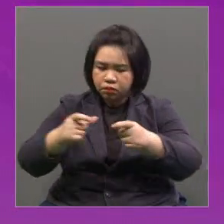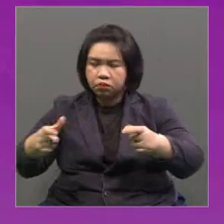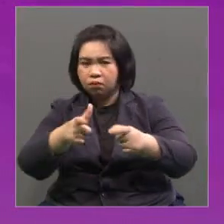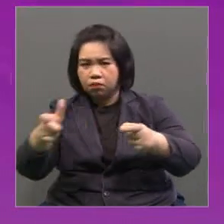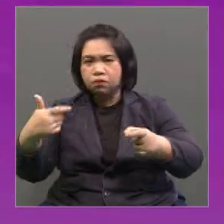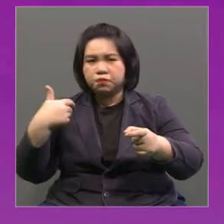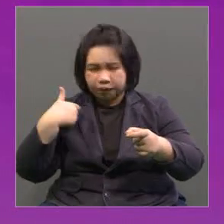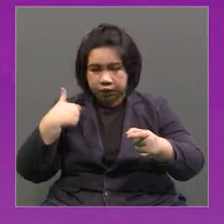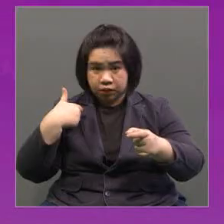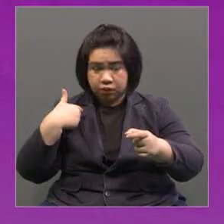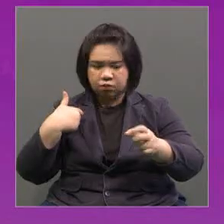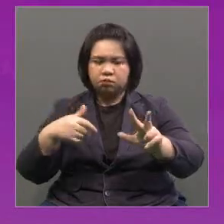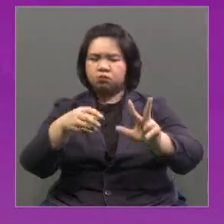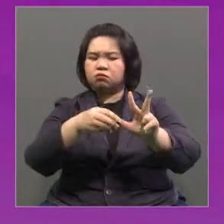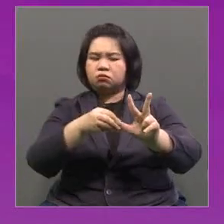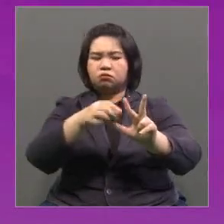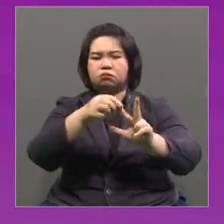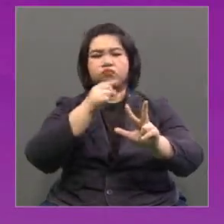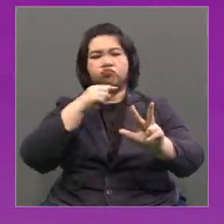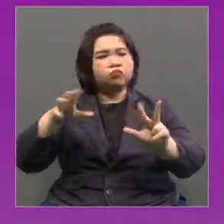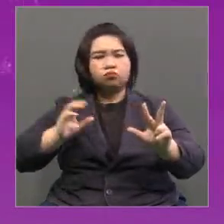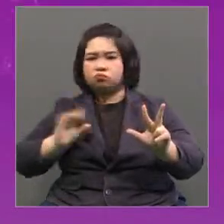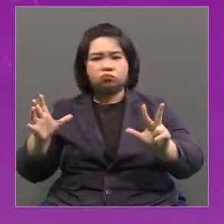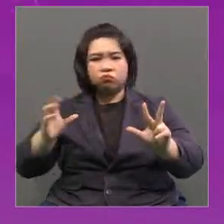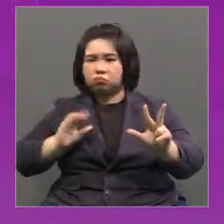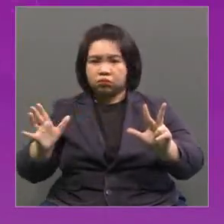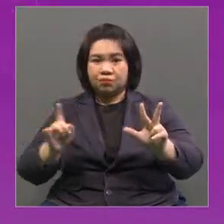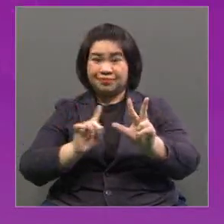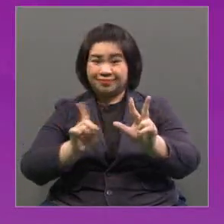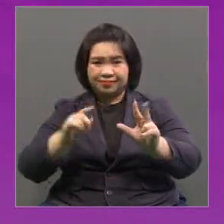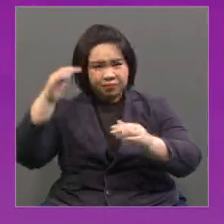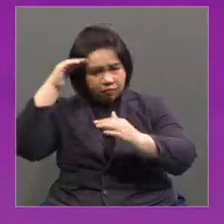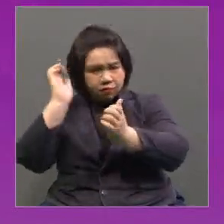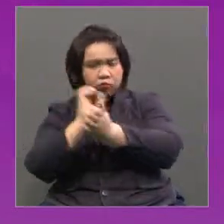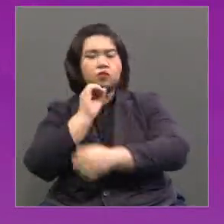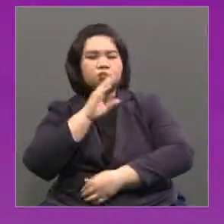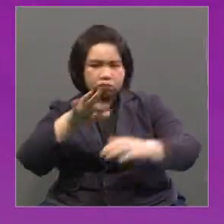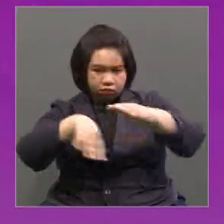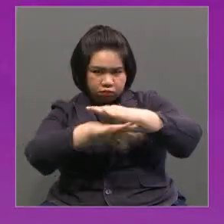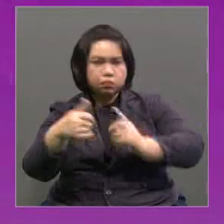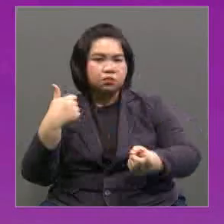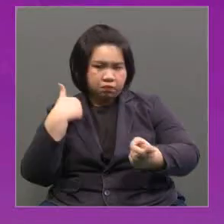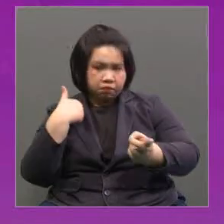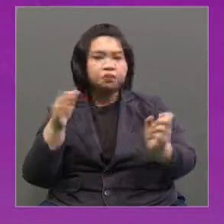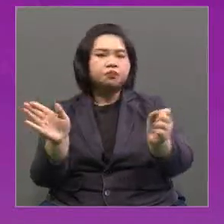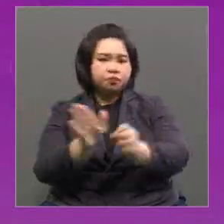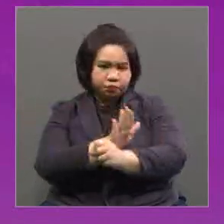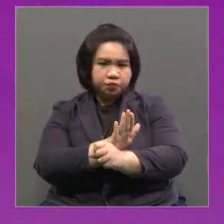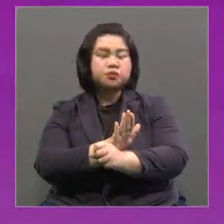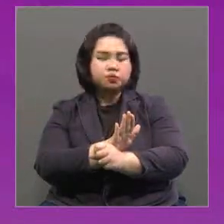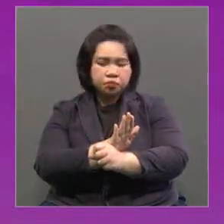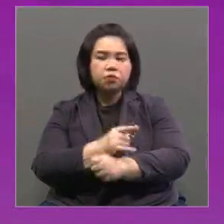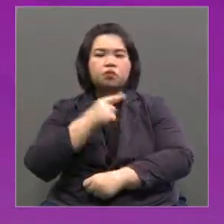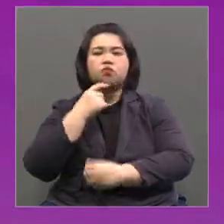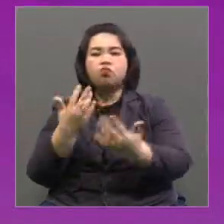ในจนนี้ 2คนนะครับยังคงปฏิเสธทุกข้อกล่าวหาแต่ว่าตำรวจยืนยันมีหลักฐานครบเอาผิดได้แน่นอนนะครับแล้วก็